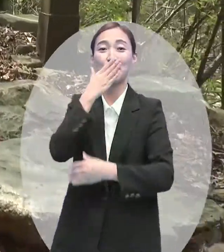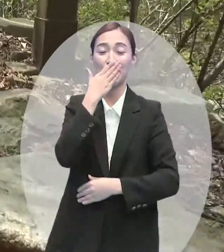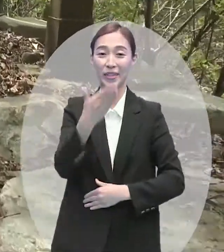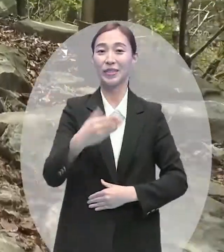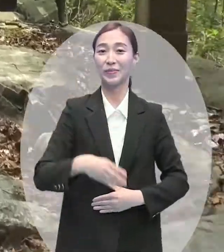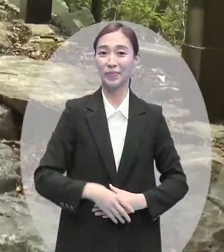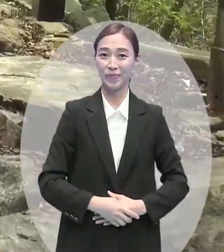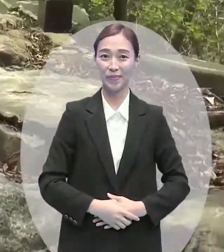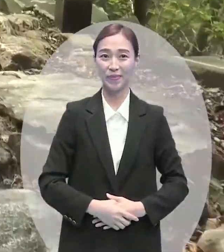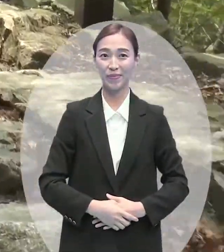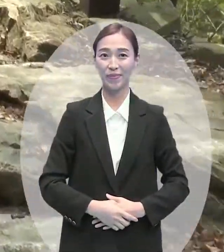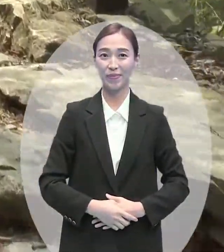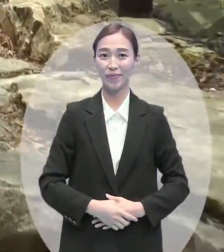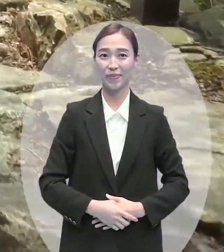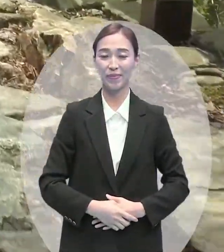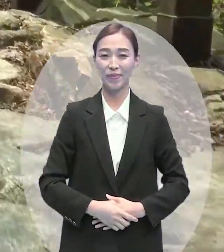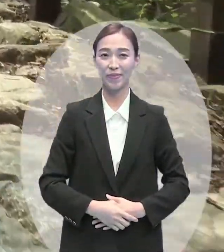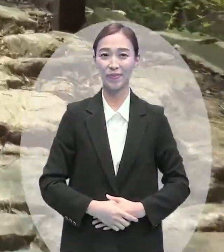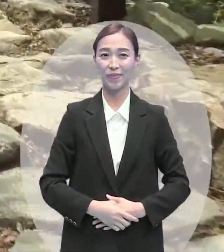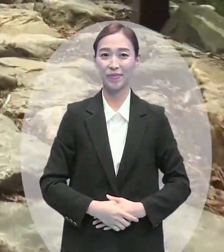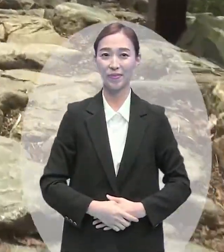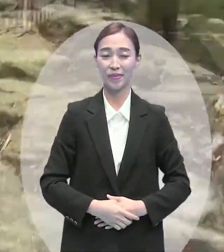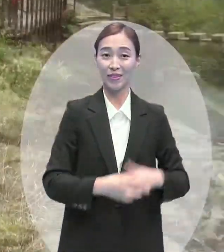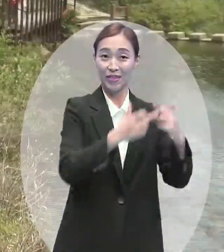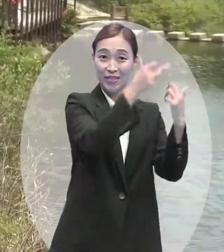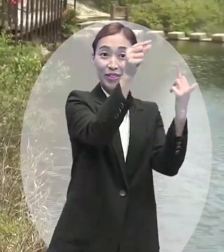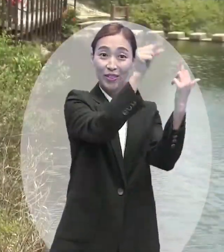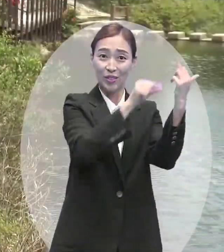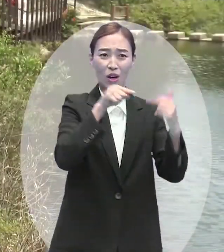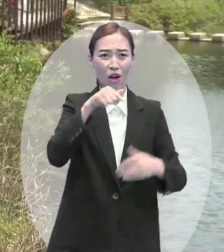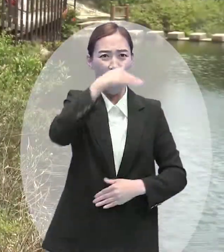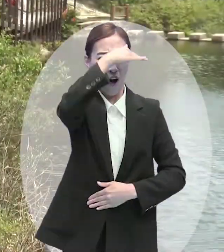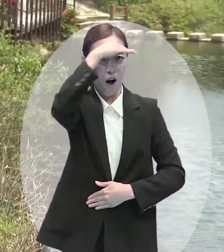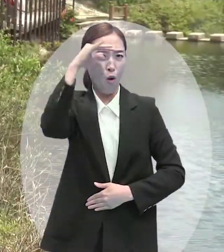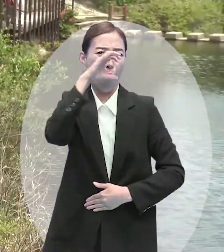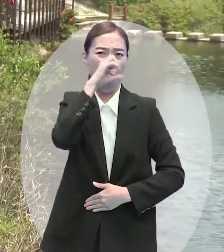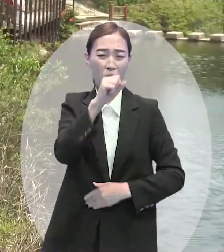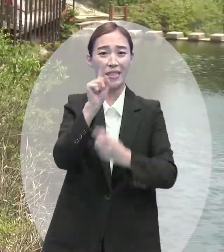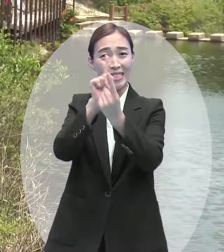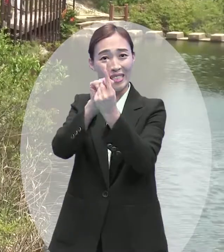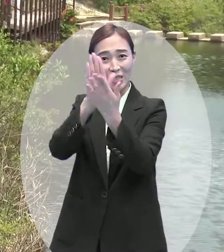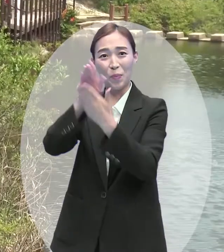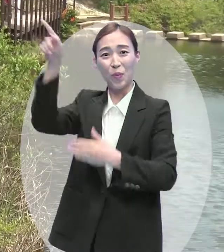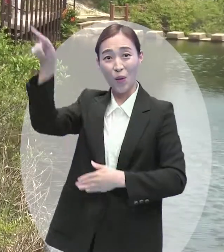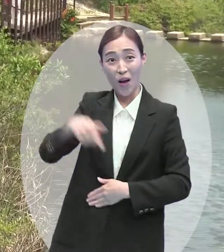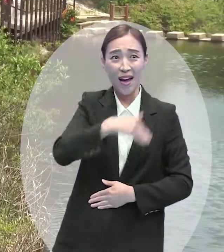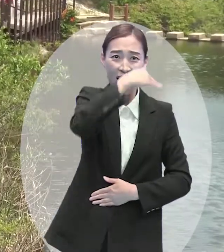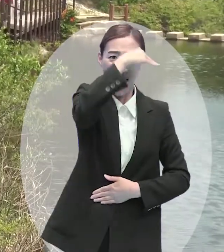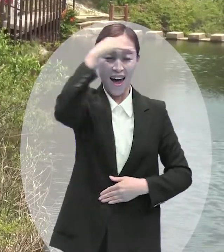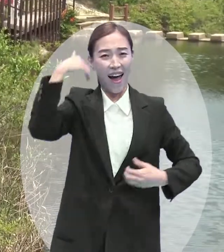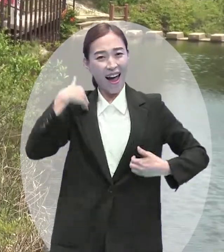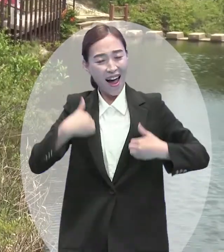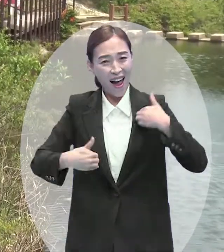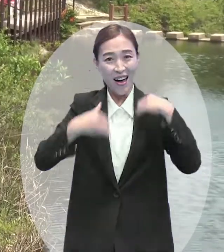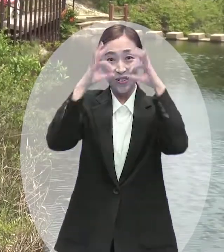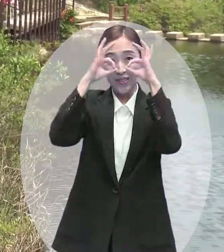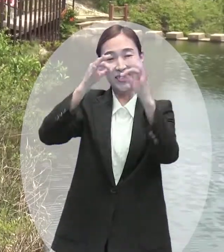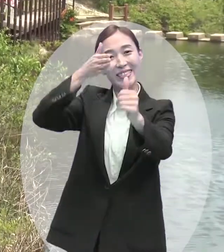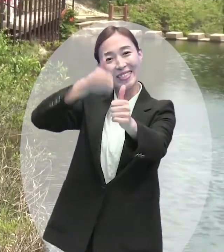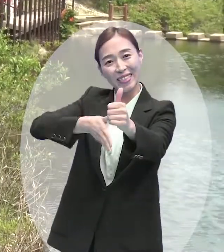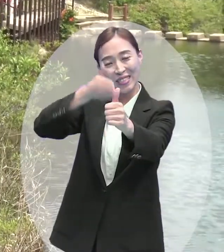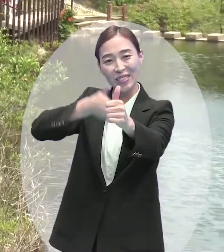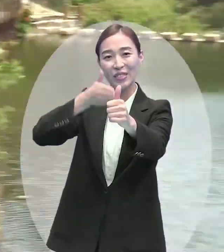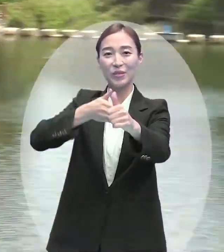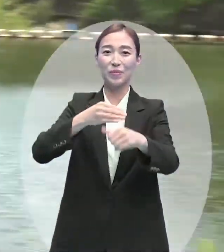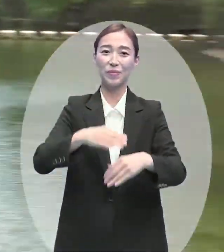둘레산길과도 연결됩니다. 수통골 그 매력을 직접 오셔서 즐겨보시기